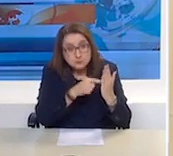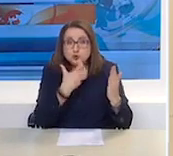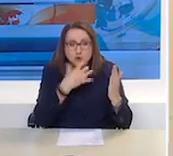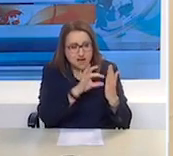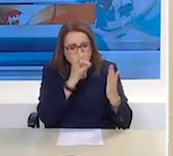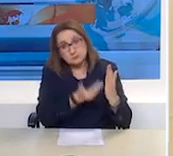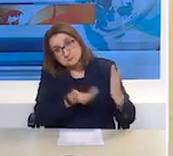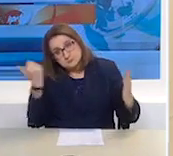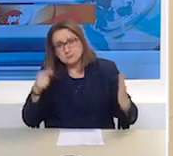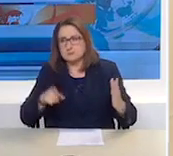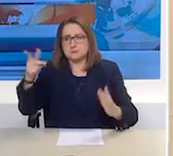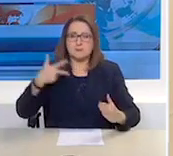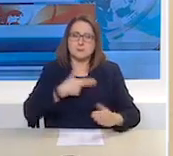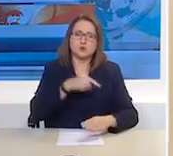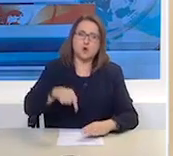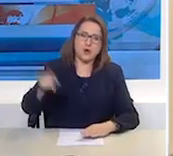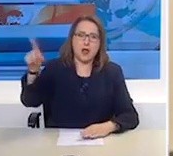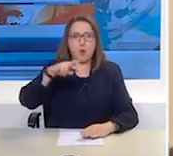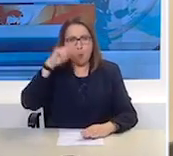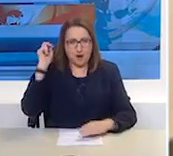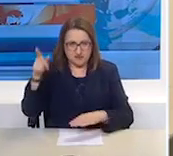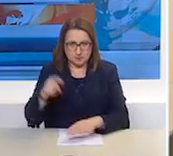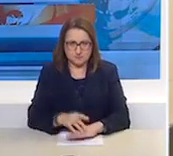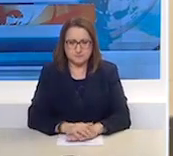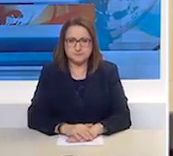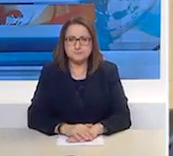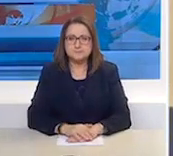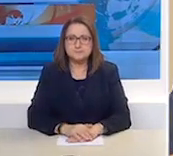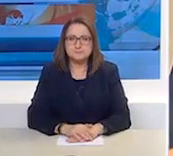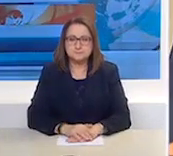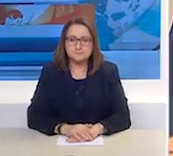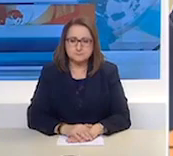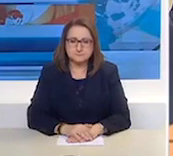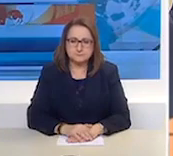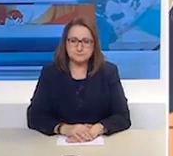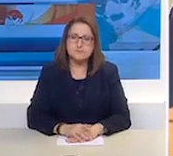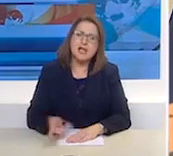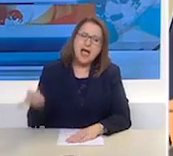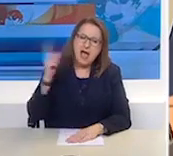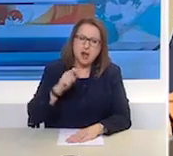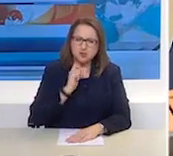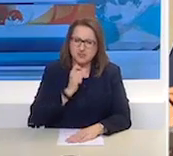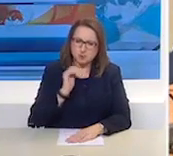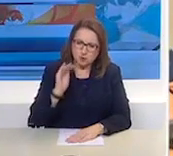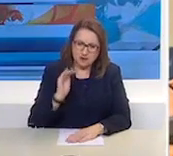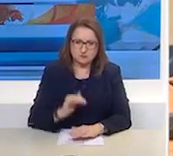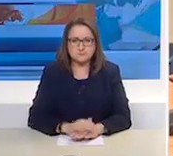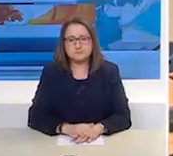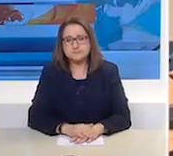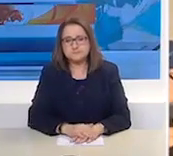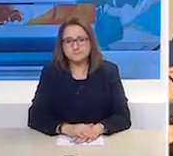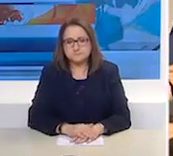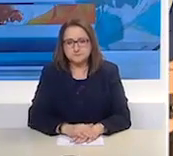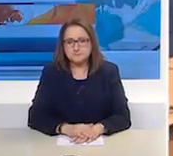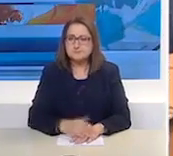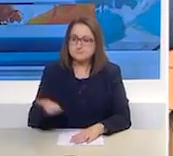θα αντιμετωπιστούν από το ΟΝΑΣΙΟ. Ο κ. Ζακυνθινός από την ιστοσελίδα healthpharma.gr. Κ. Χατζηγεωργίου, την